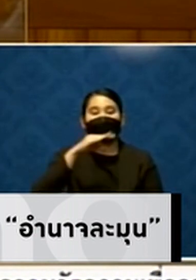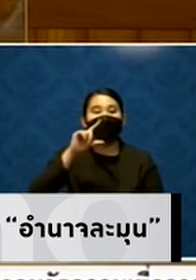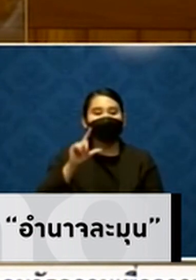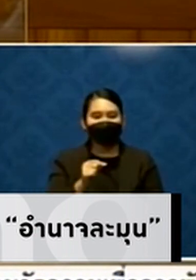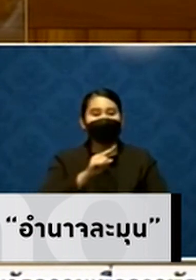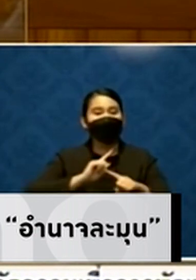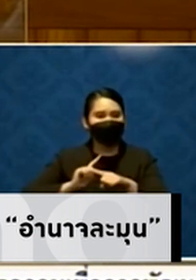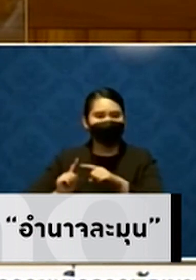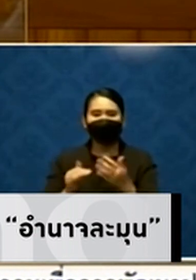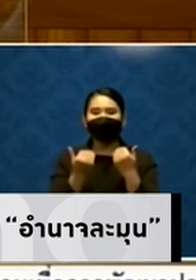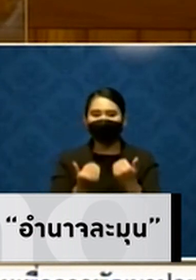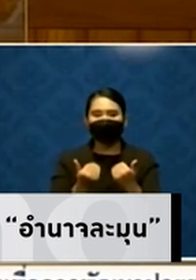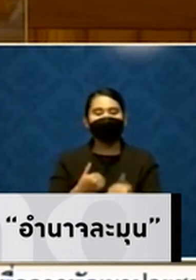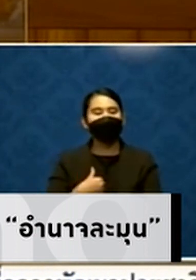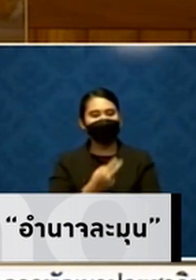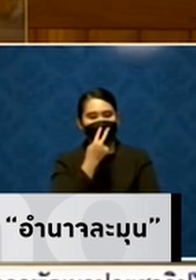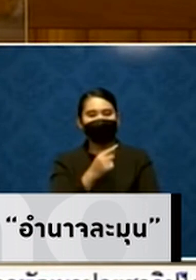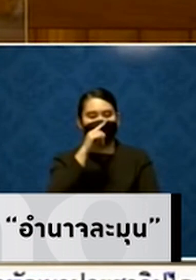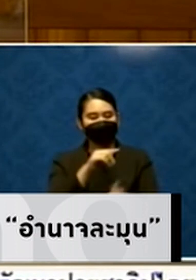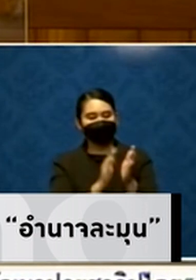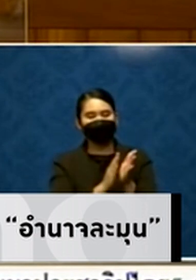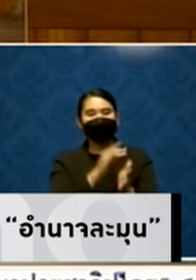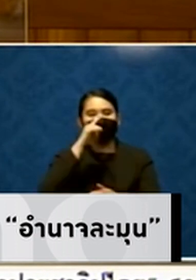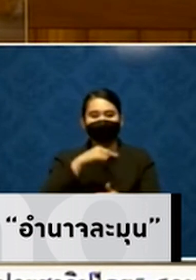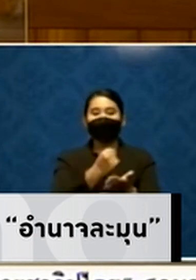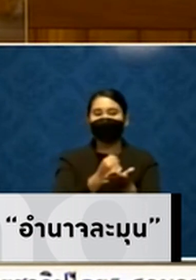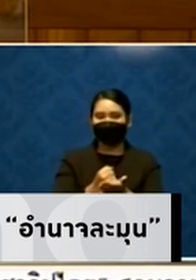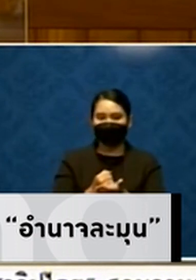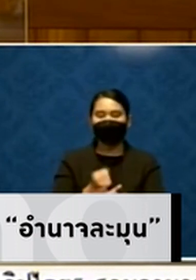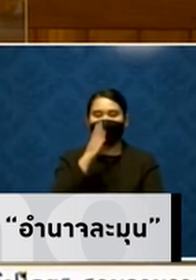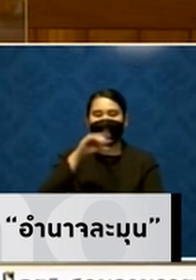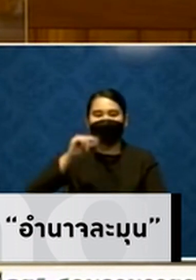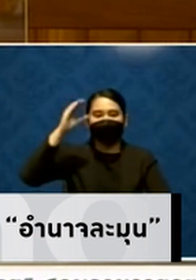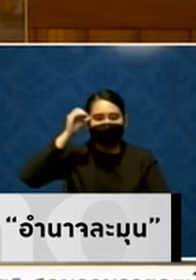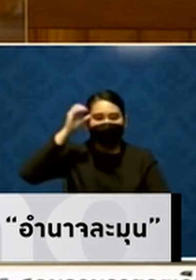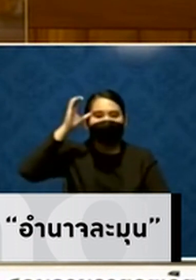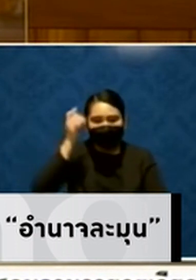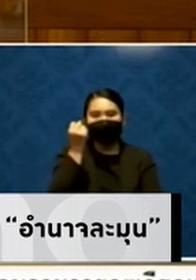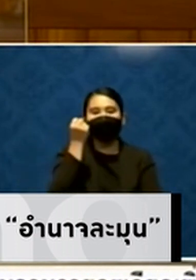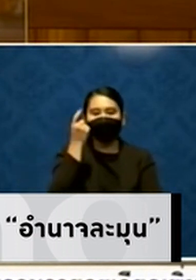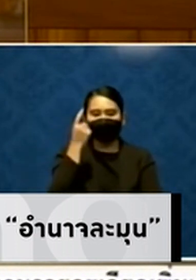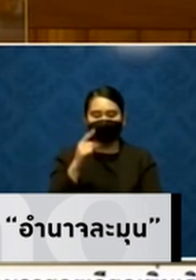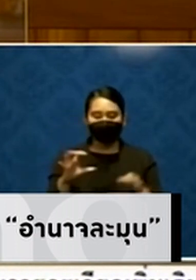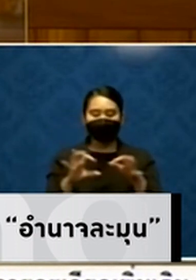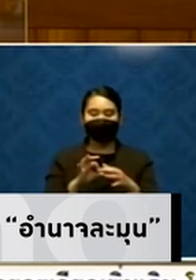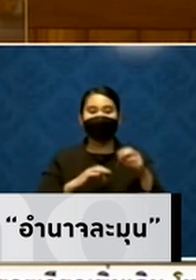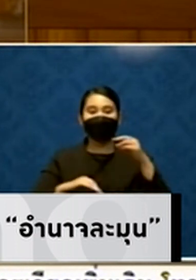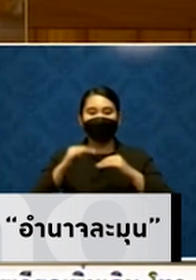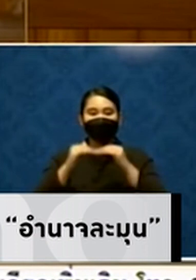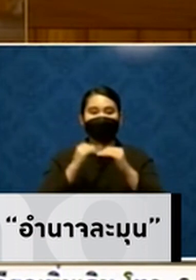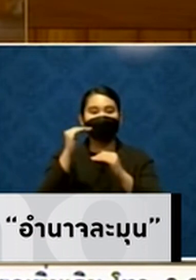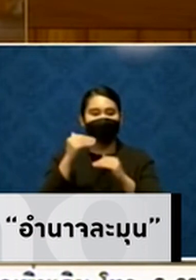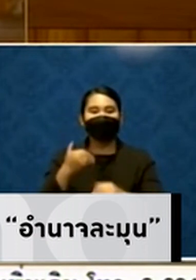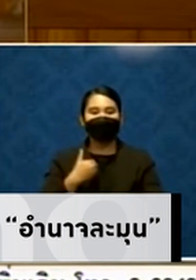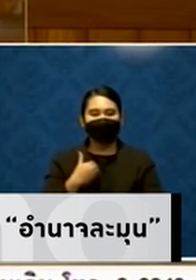ขณะนี้ยกย่องประเทศไทยไปอย่างมากที่ได้เข้าไปช่วยให้ความรู้ความเข้าใจในแง่ของการพัฒนาที่